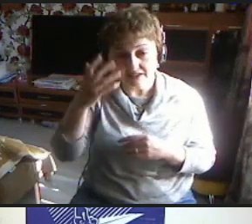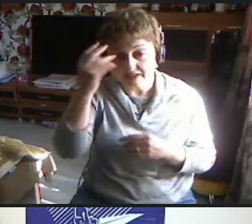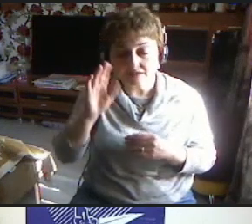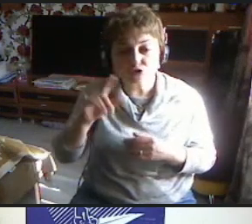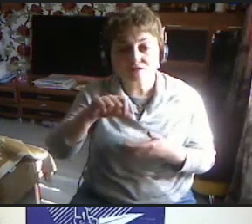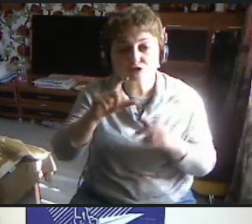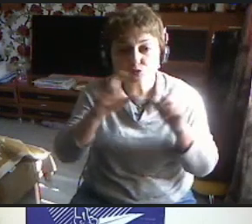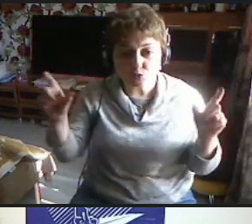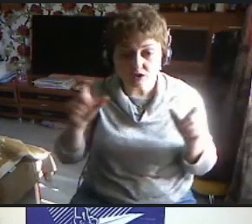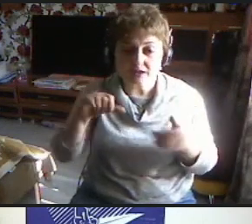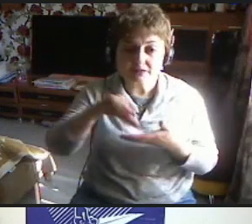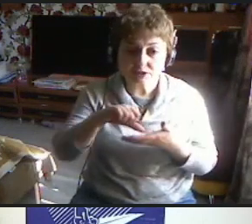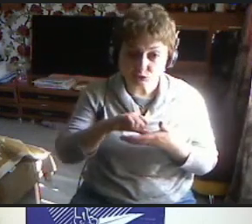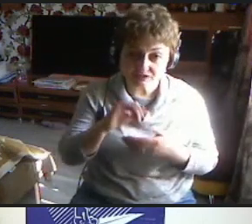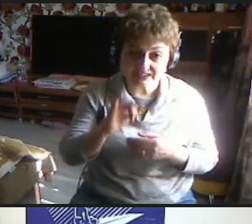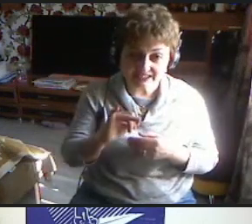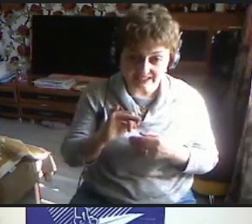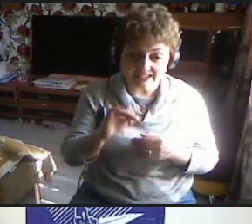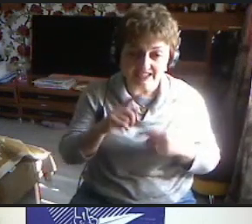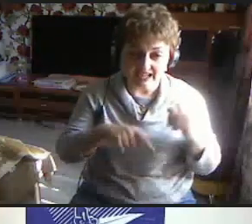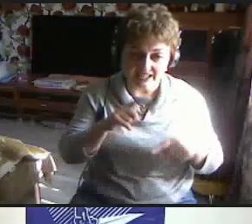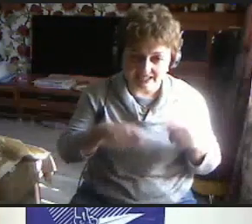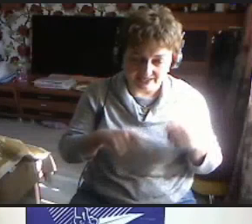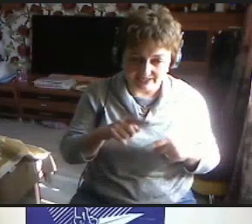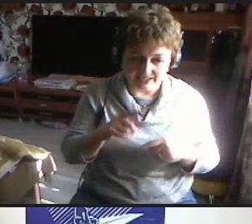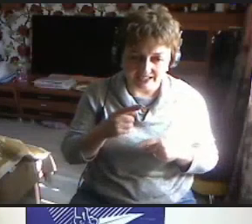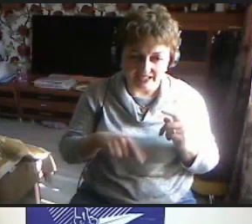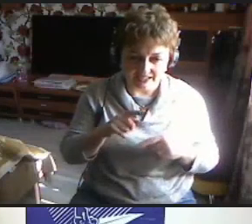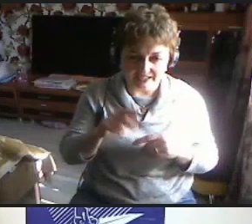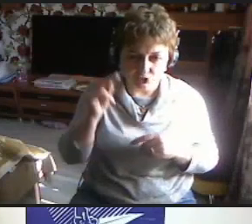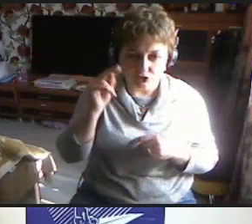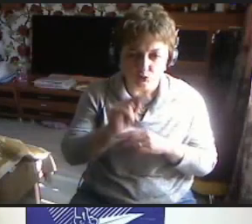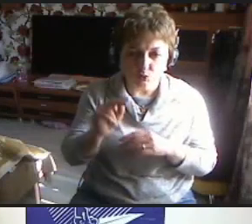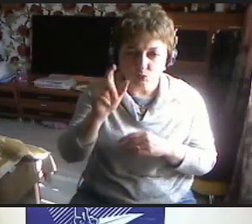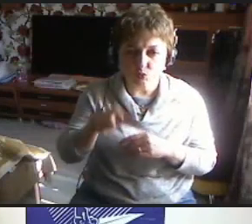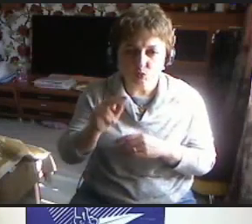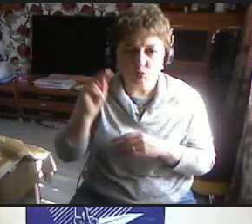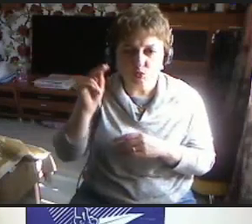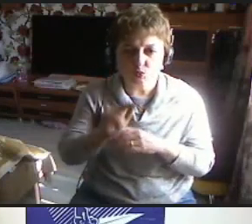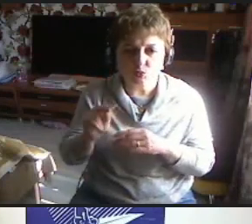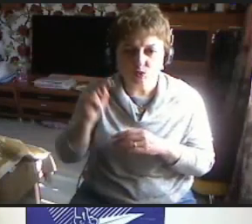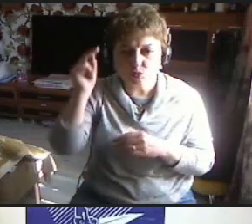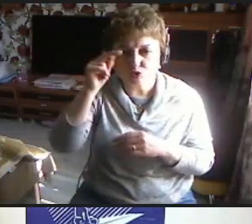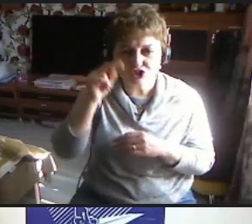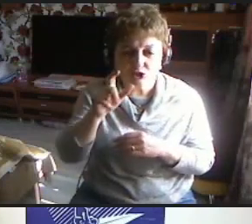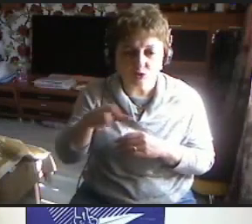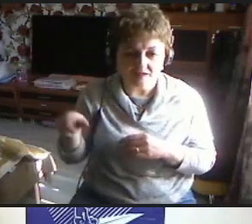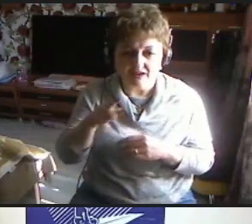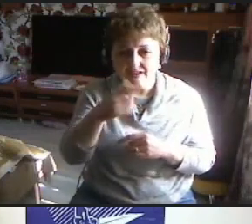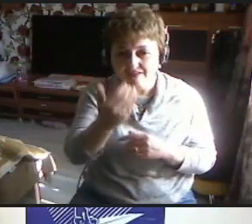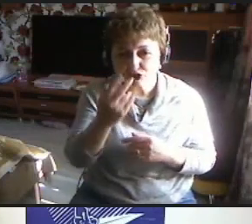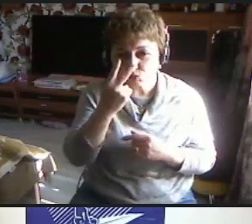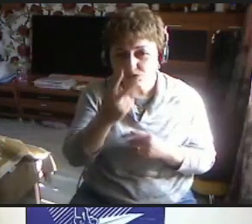родители, родители учеников. Это тоже важно, но более детально это уже на ваше усмотрение, вы можете как бы разделять или